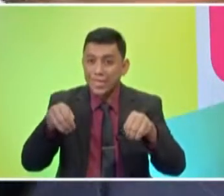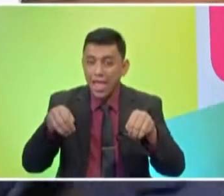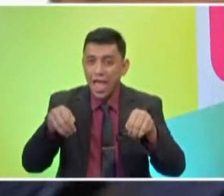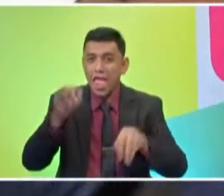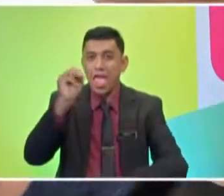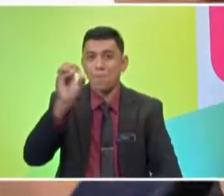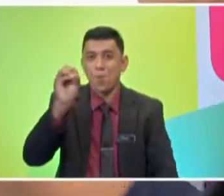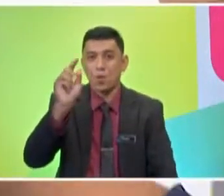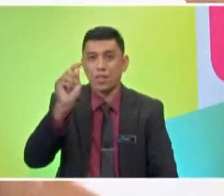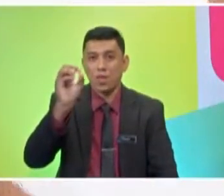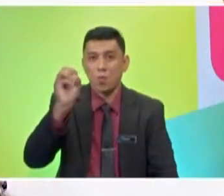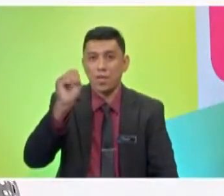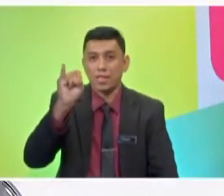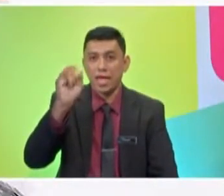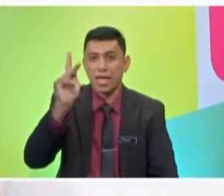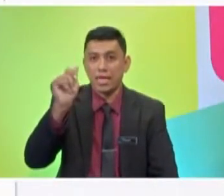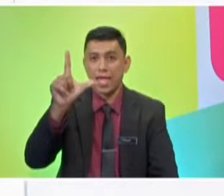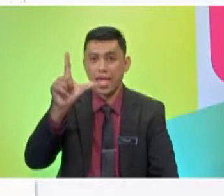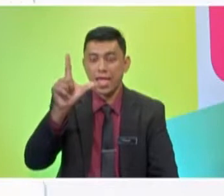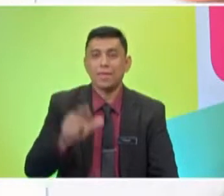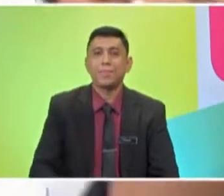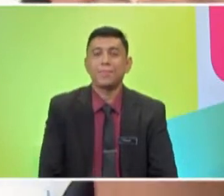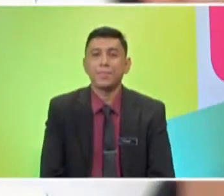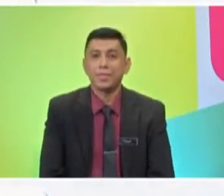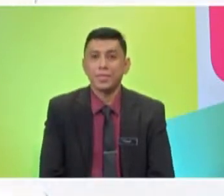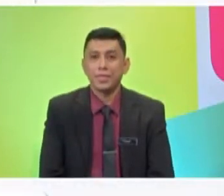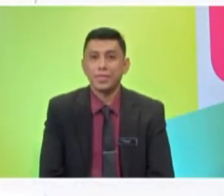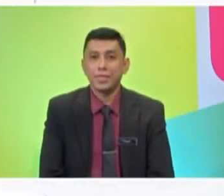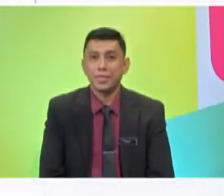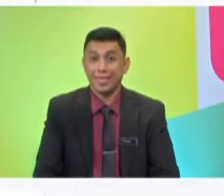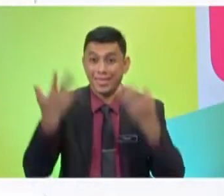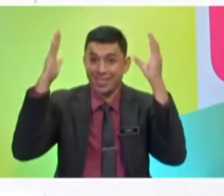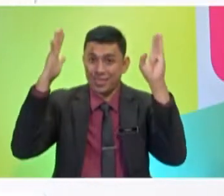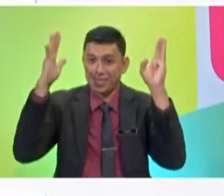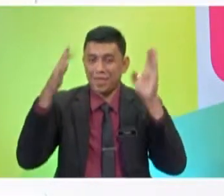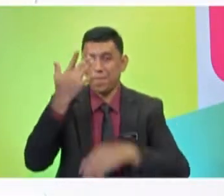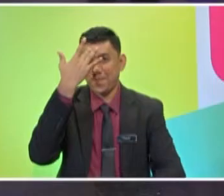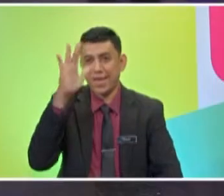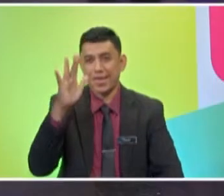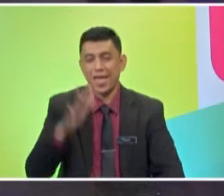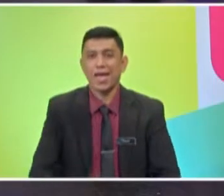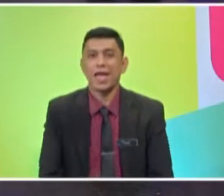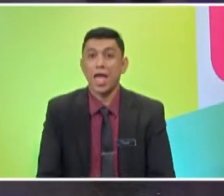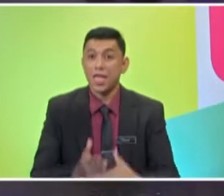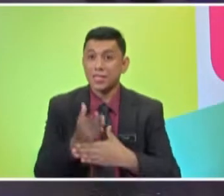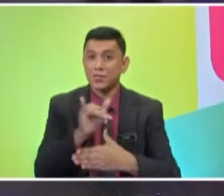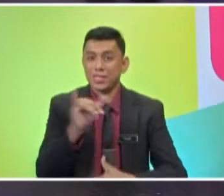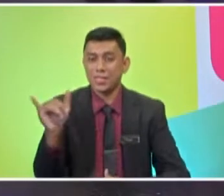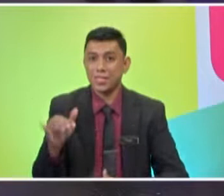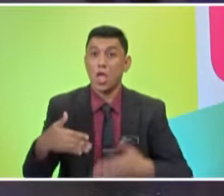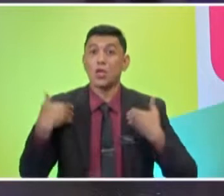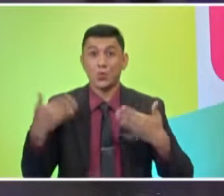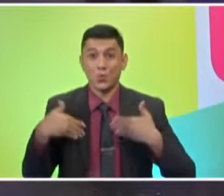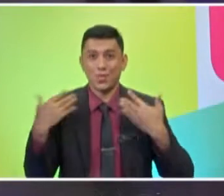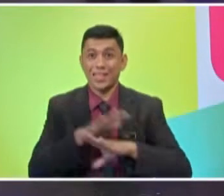Motosikal. Pandai. Okey cikgu. Nampaknya. Okey betul. Okey seterusnya. Seronok tak Fizi